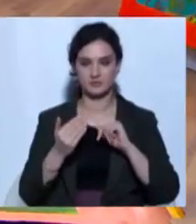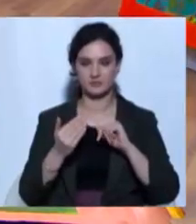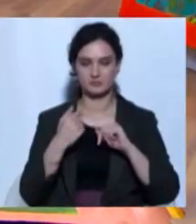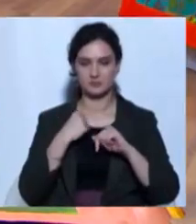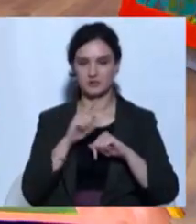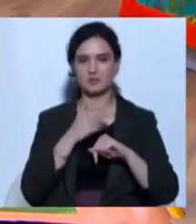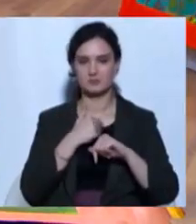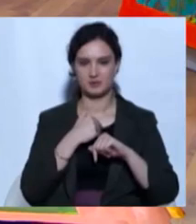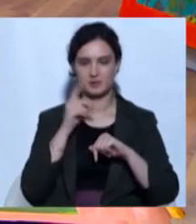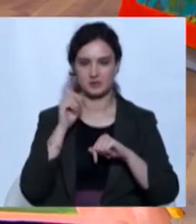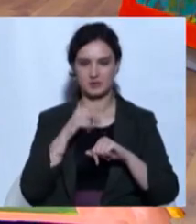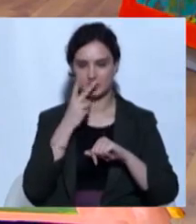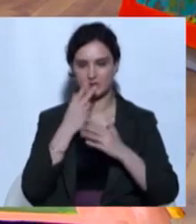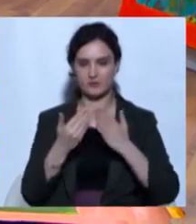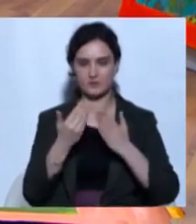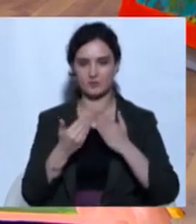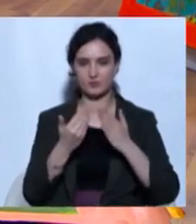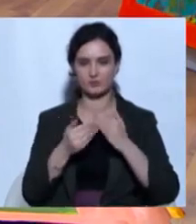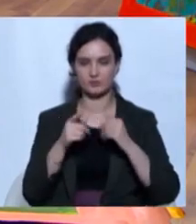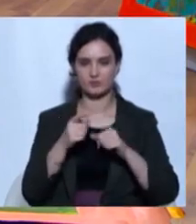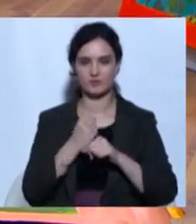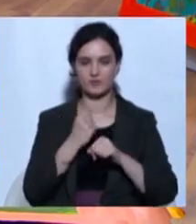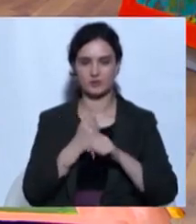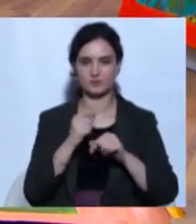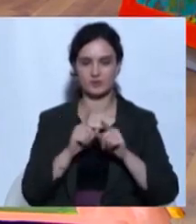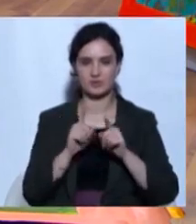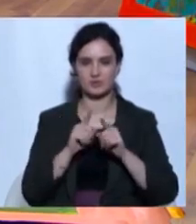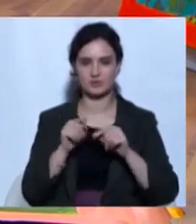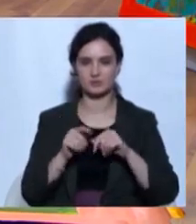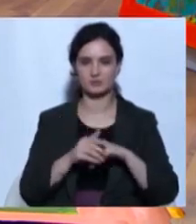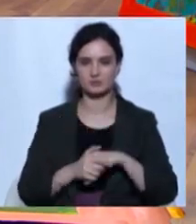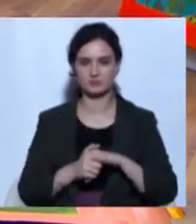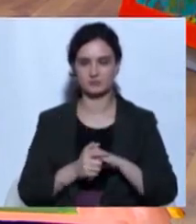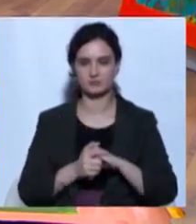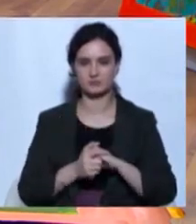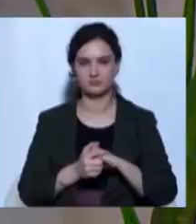რა მინდა, ეცეთ გაჩვენოთ. ავიღოთ აი ესეთი